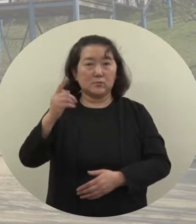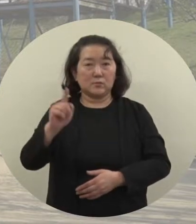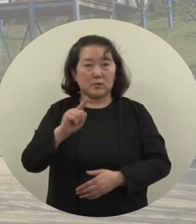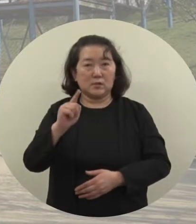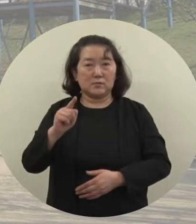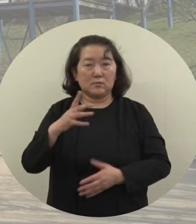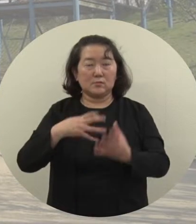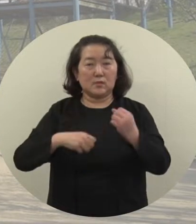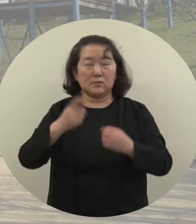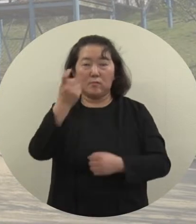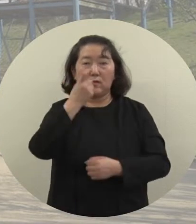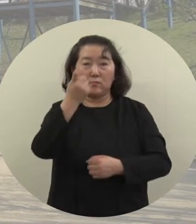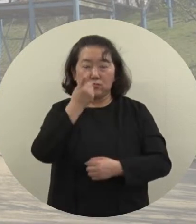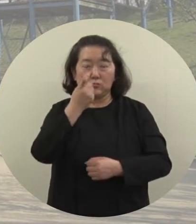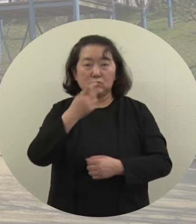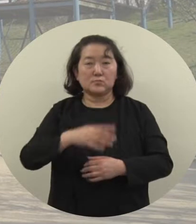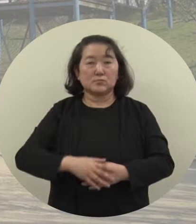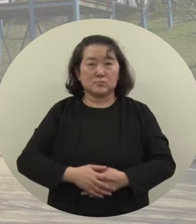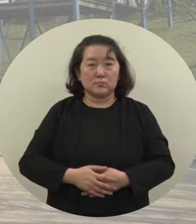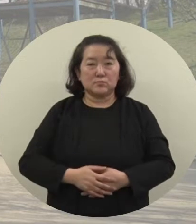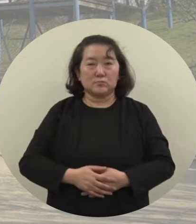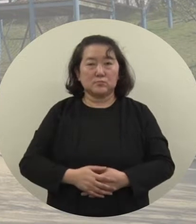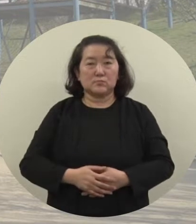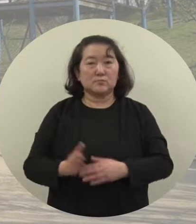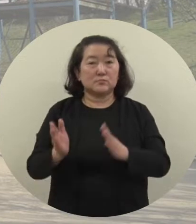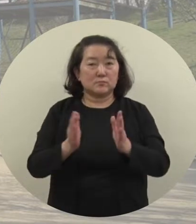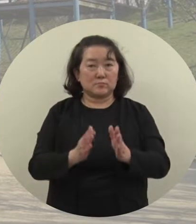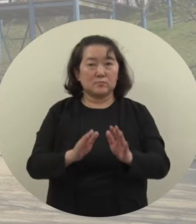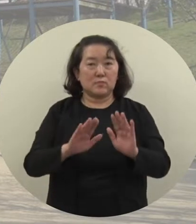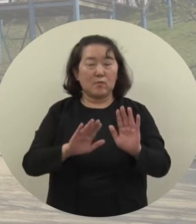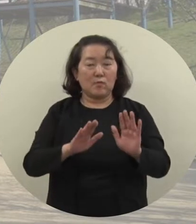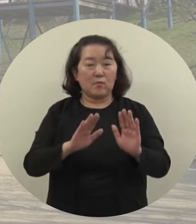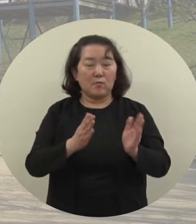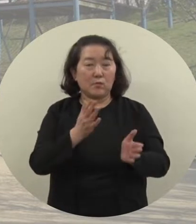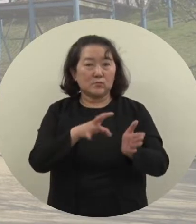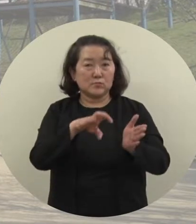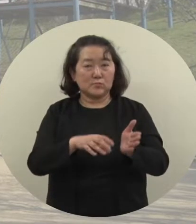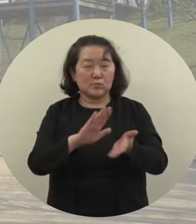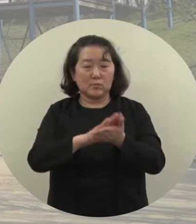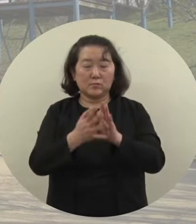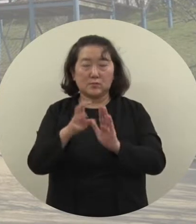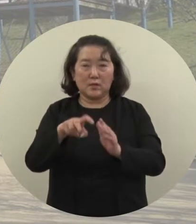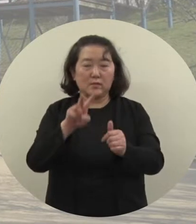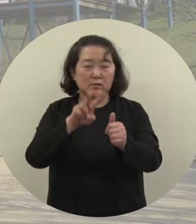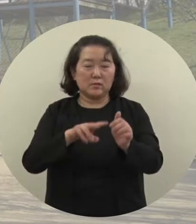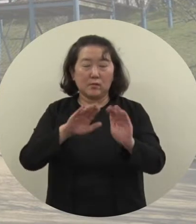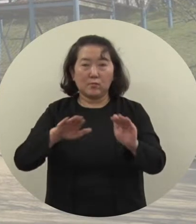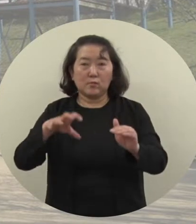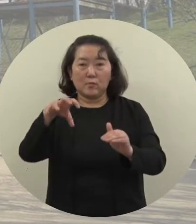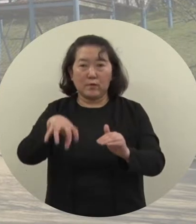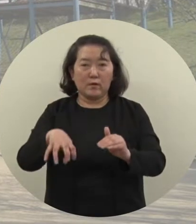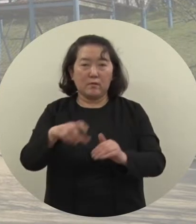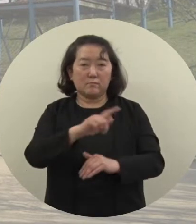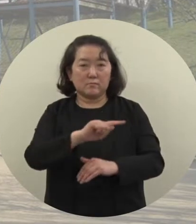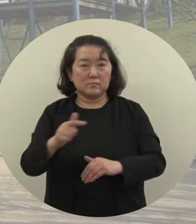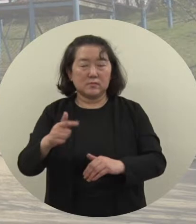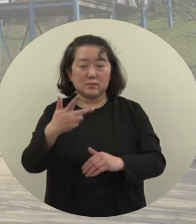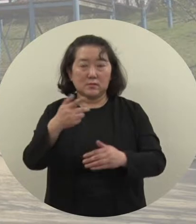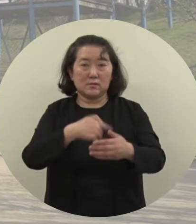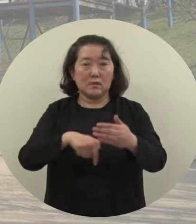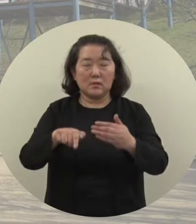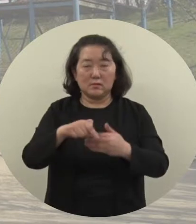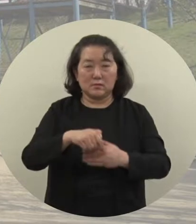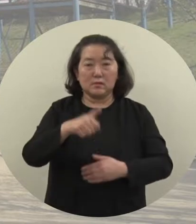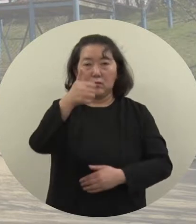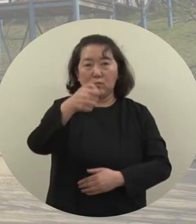。そして、保育所、幼稚園、認定こども園などは市内に51園あ